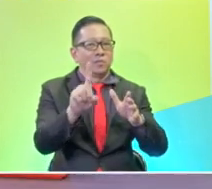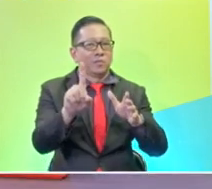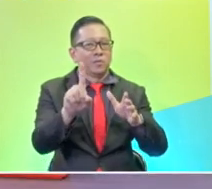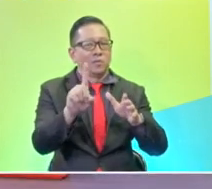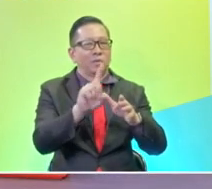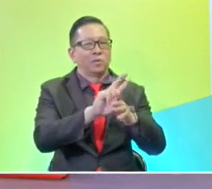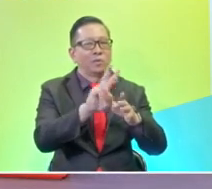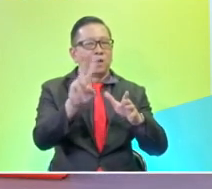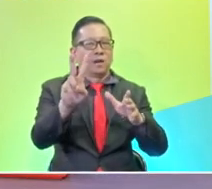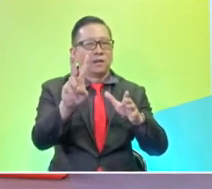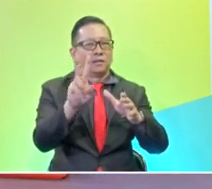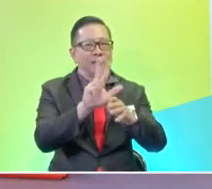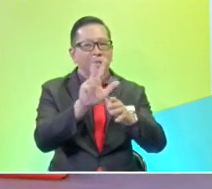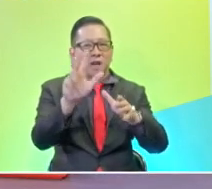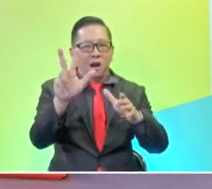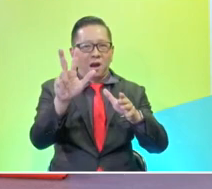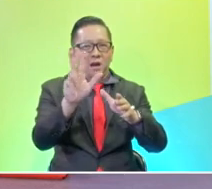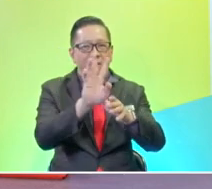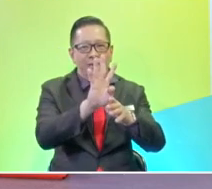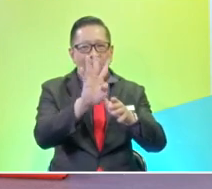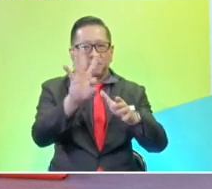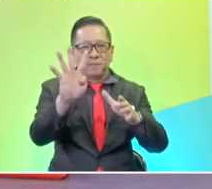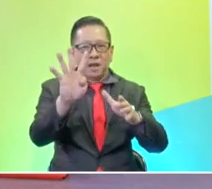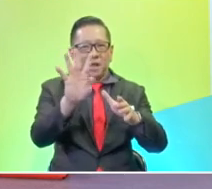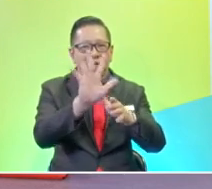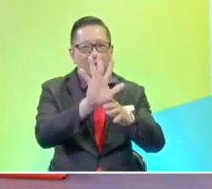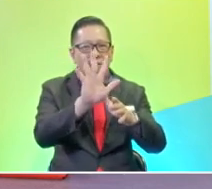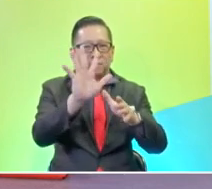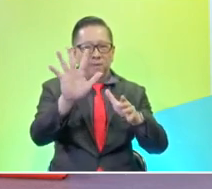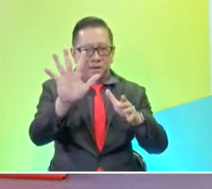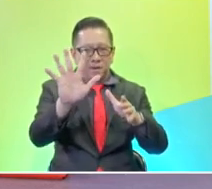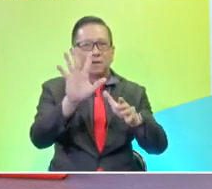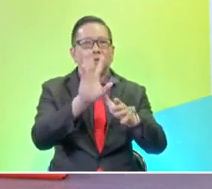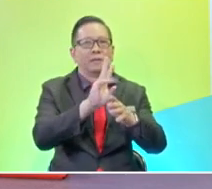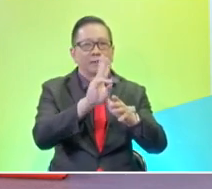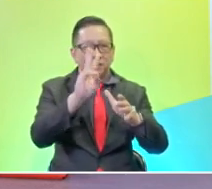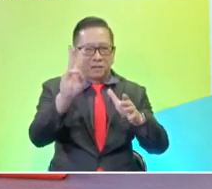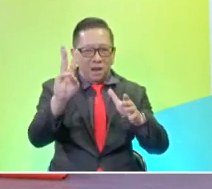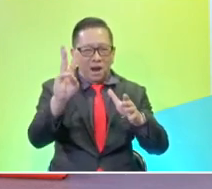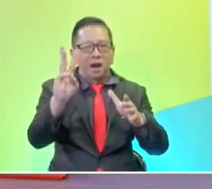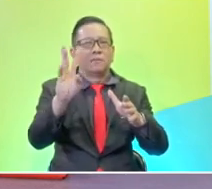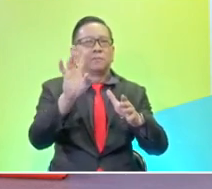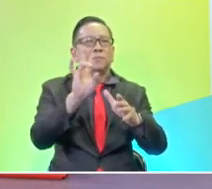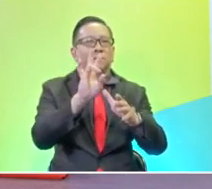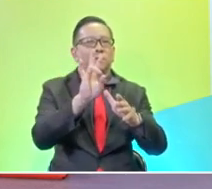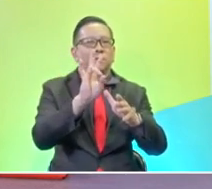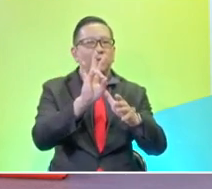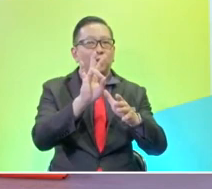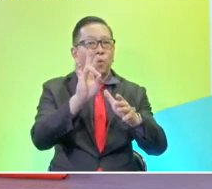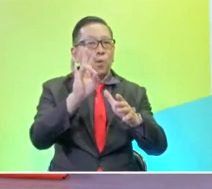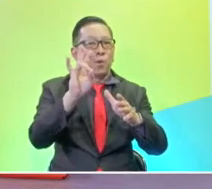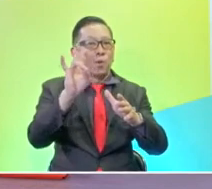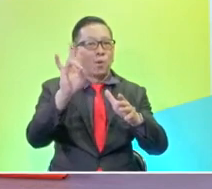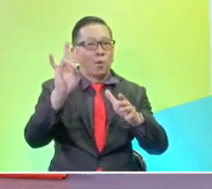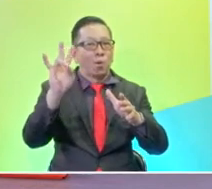1 2 3 4 5 6 7